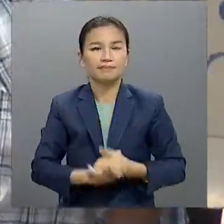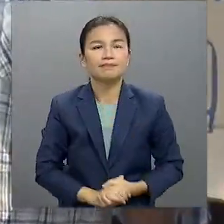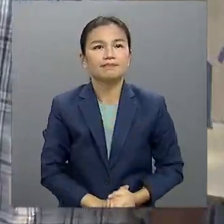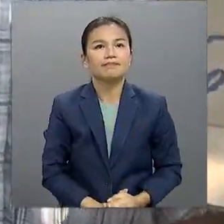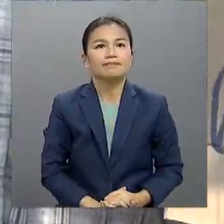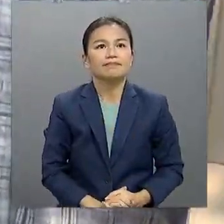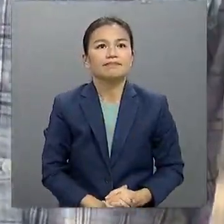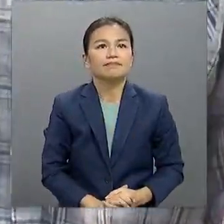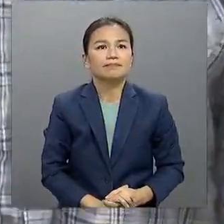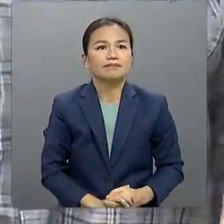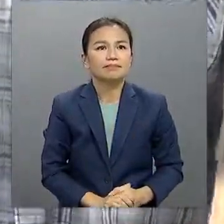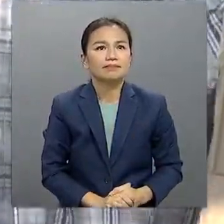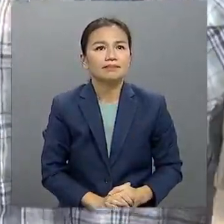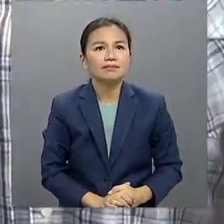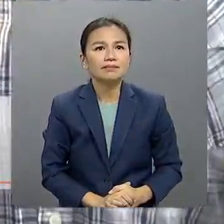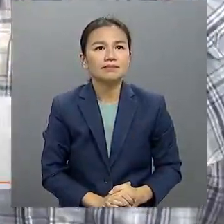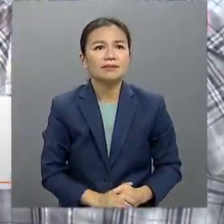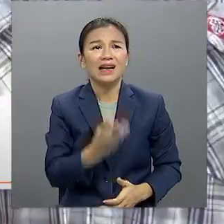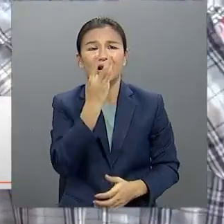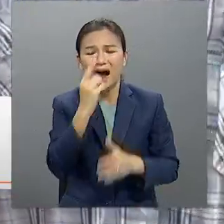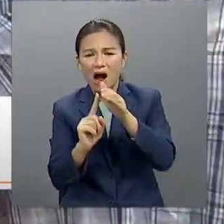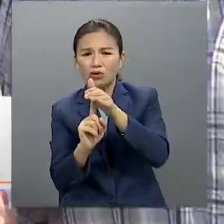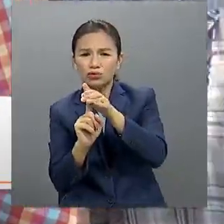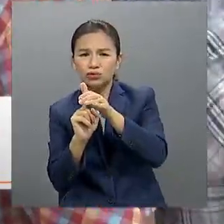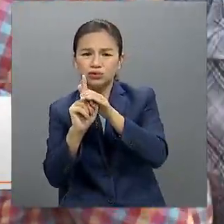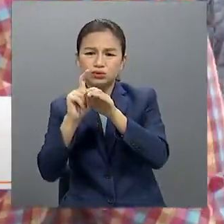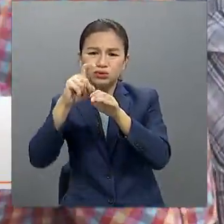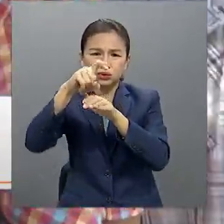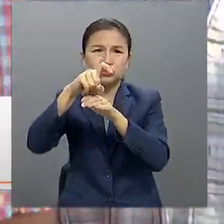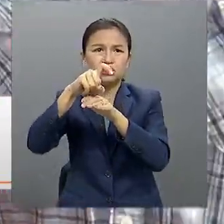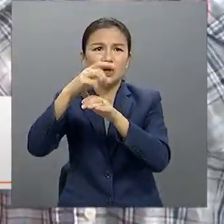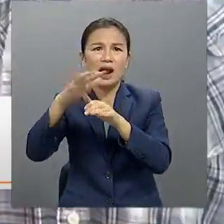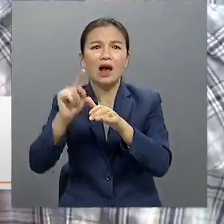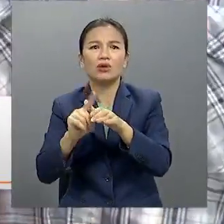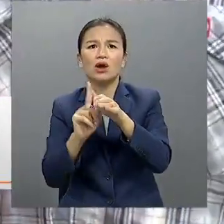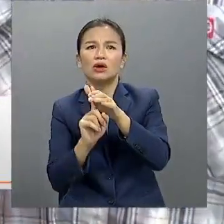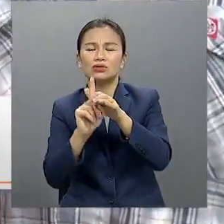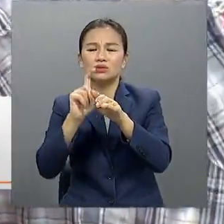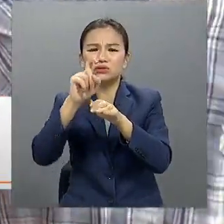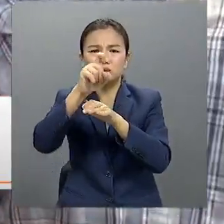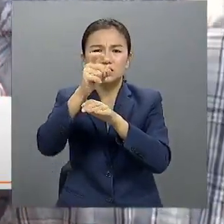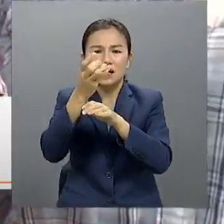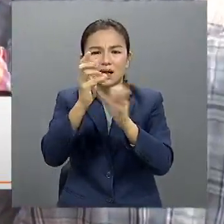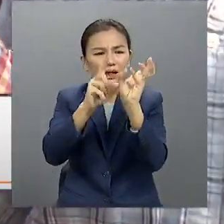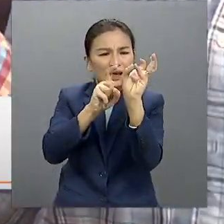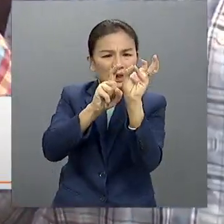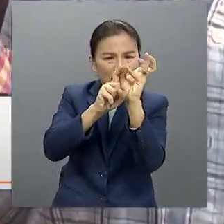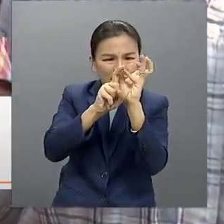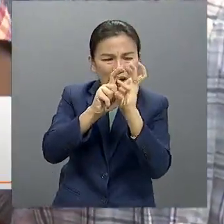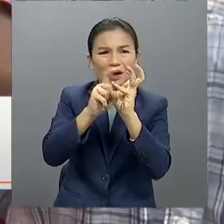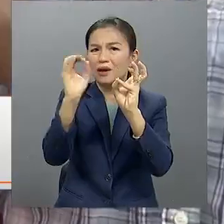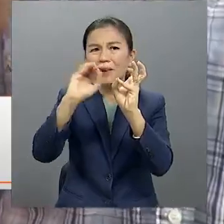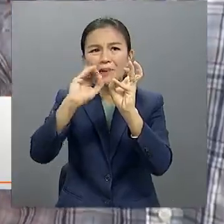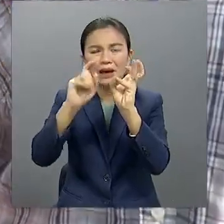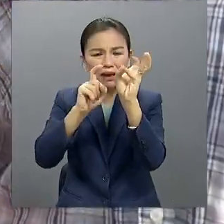อันนี้ข้าวออกรวงแล้วนะคะปรากฏว่ารวงรีบนะคะไม่มีเนื้อนะคะอัน